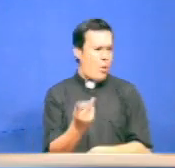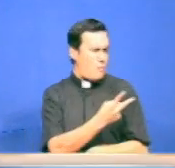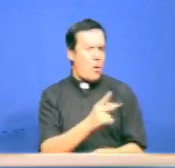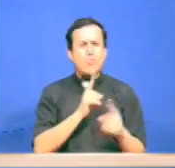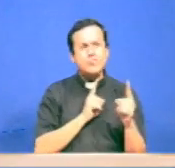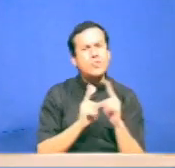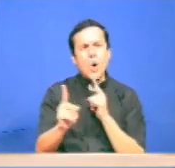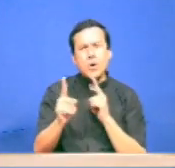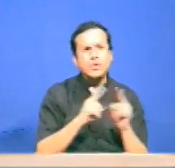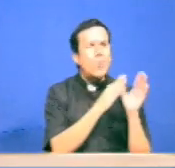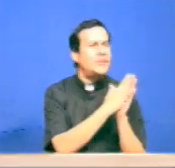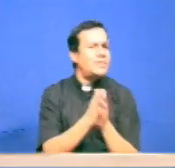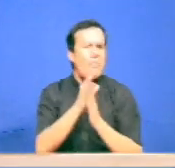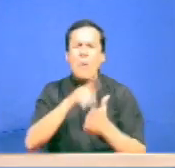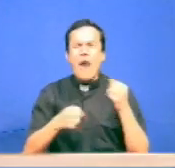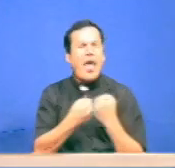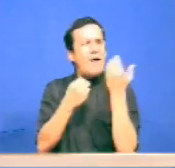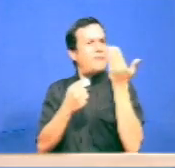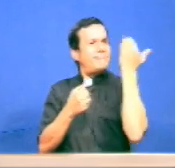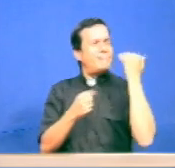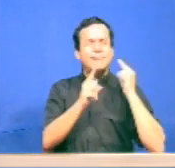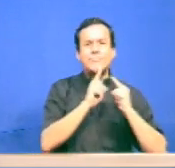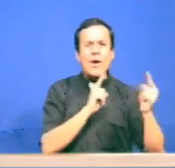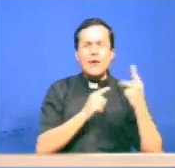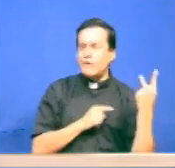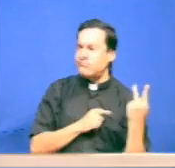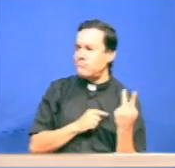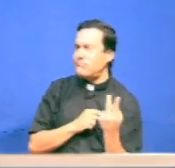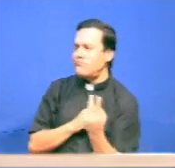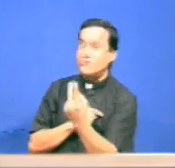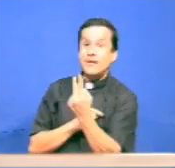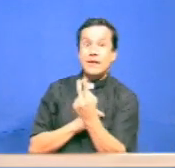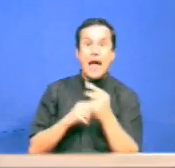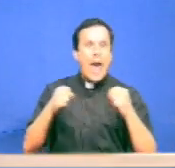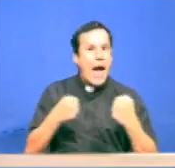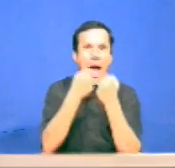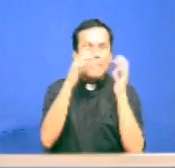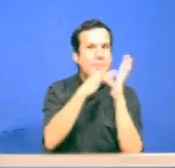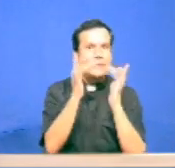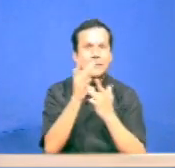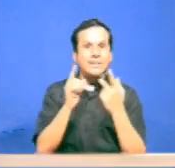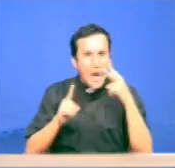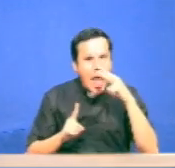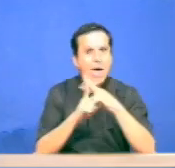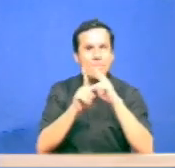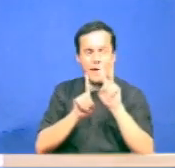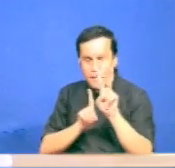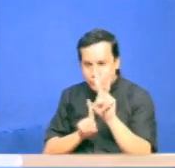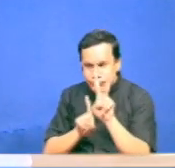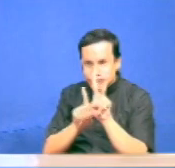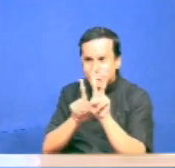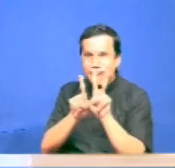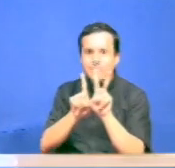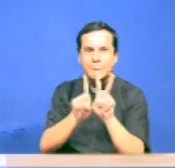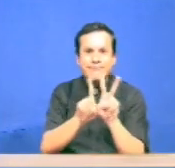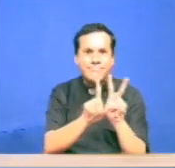yaliyotendeka. Walipokuwa wanajadiliana hivi, Yesu mwenyewe aliwakaribia akajiunga nao.